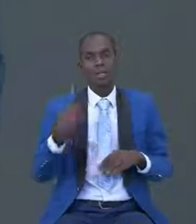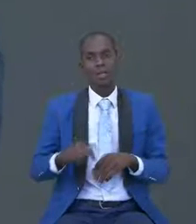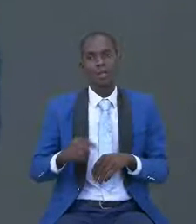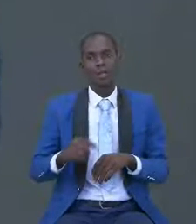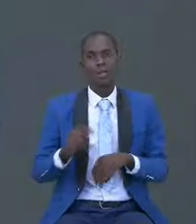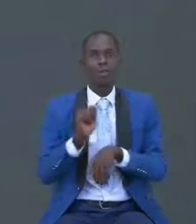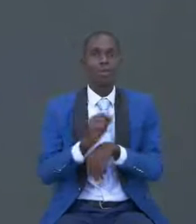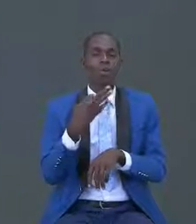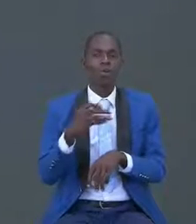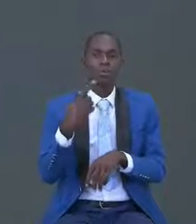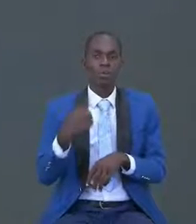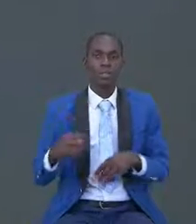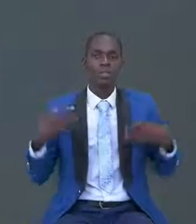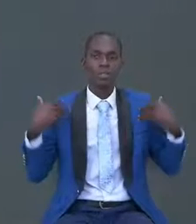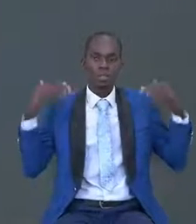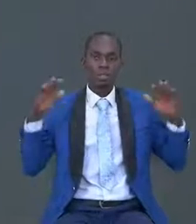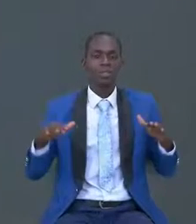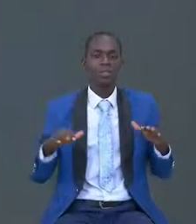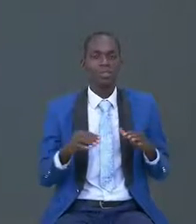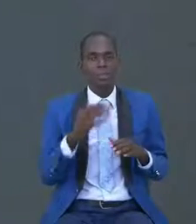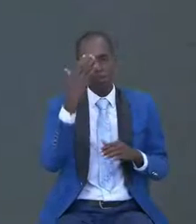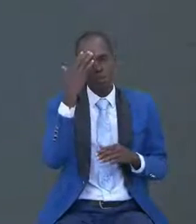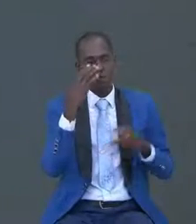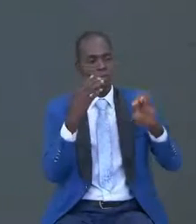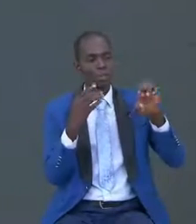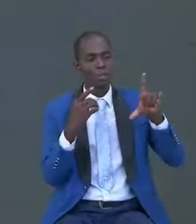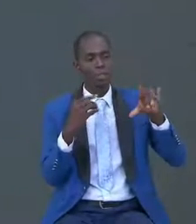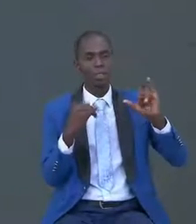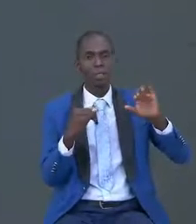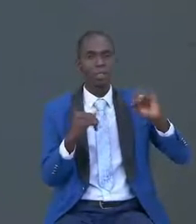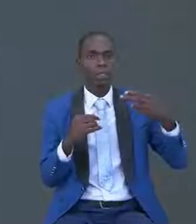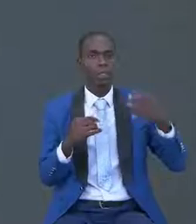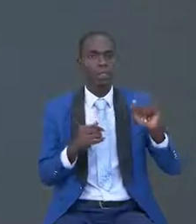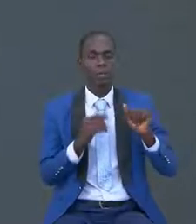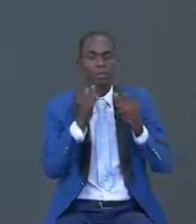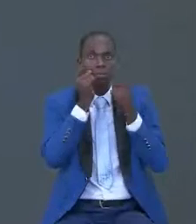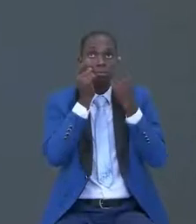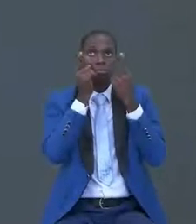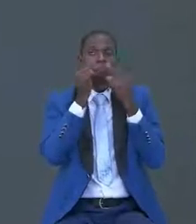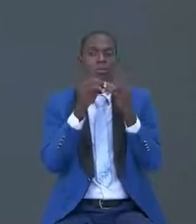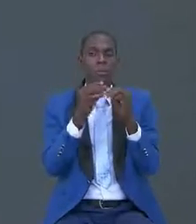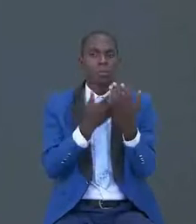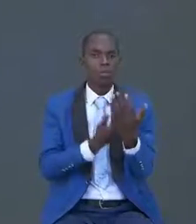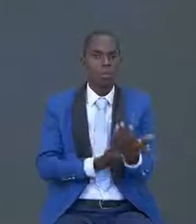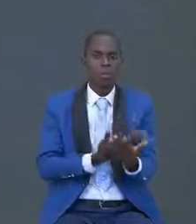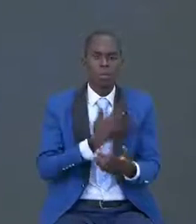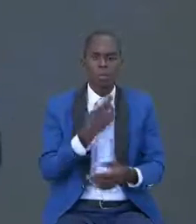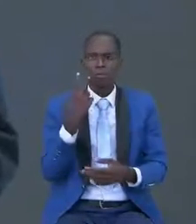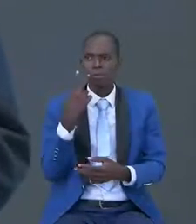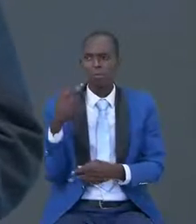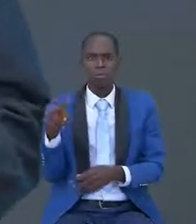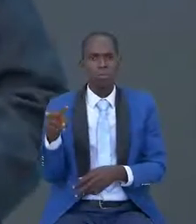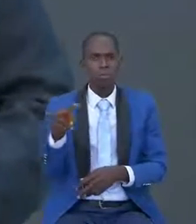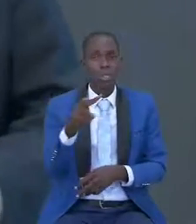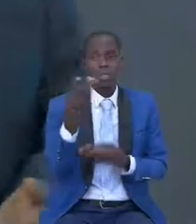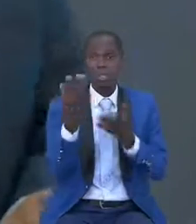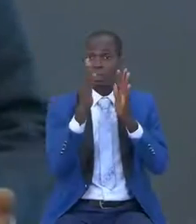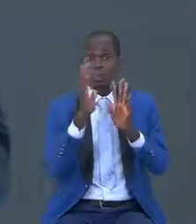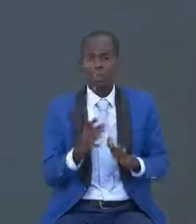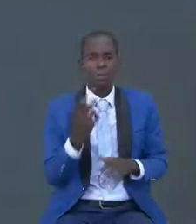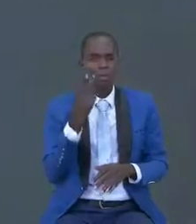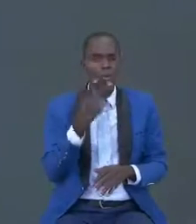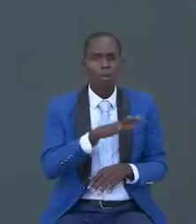anges. Élie se réveille le matin et il a vu, et son serviteur a